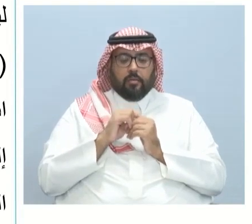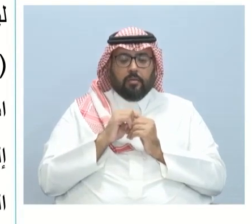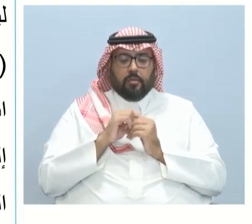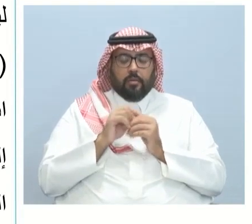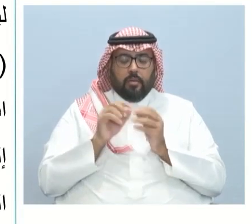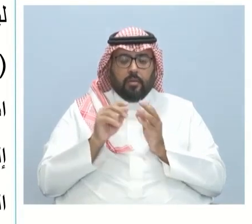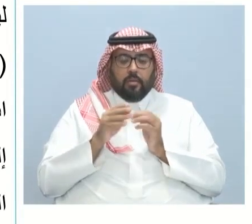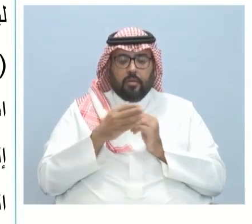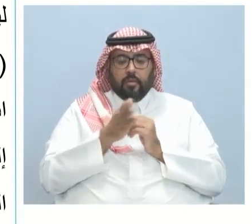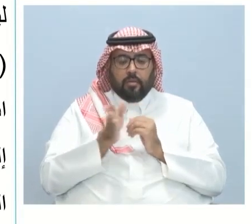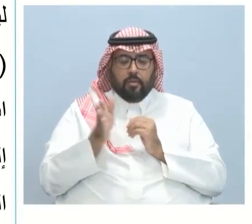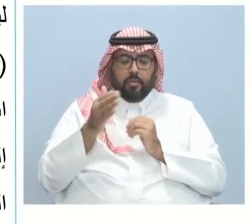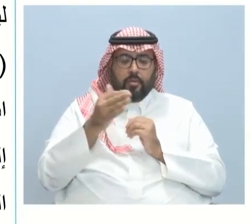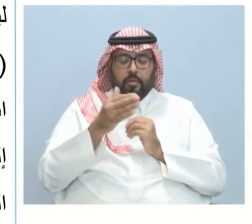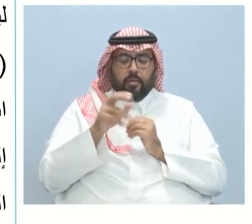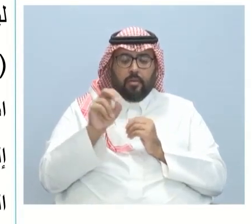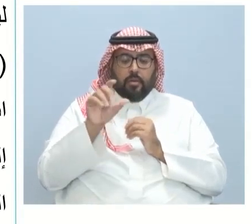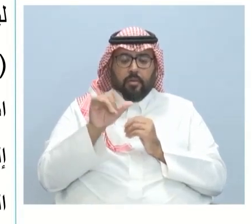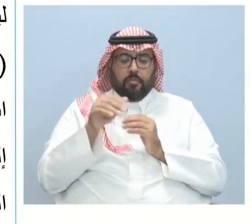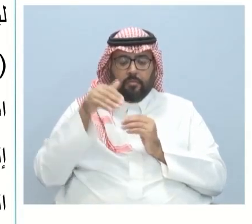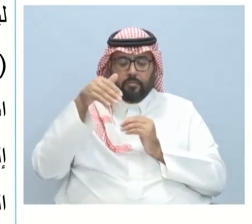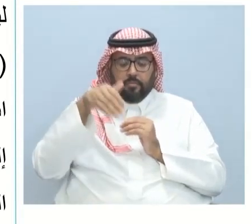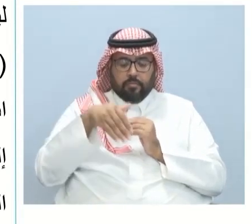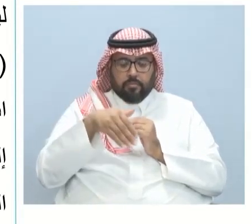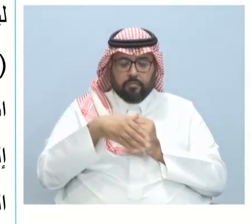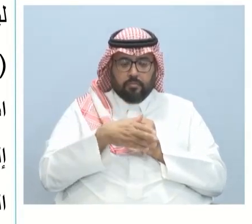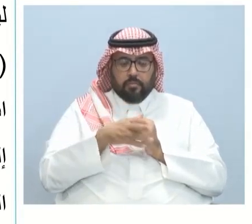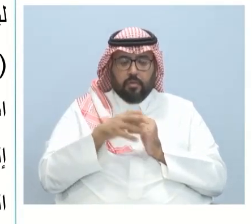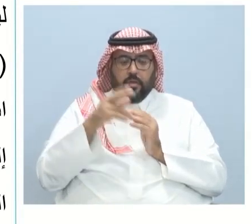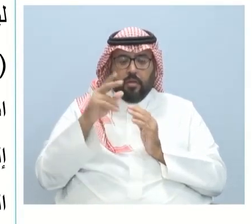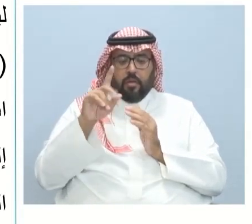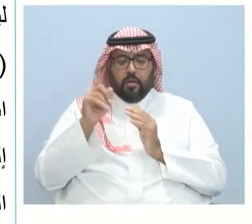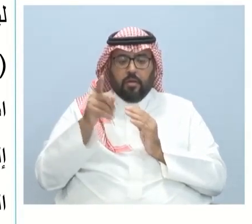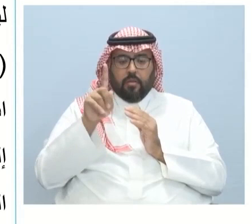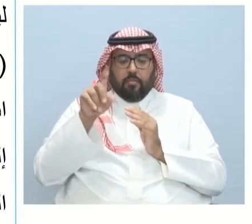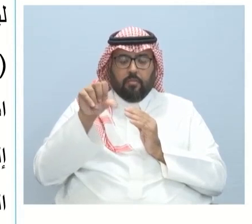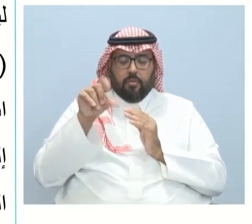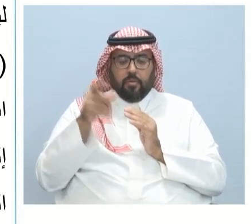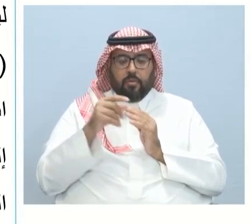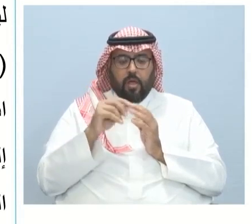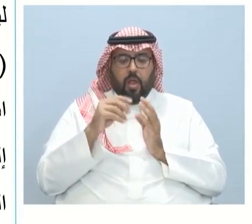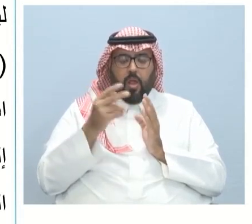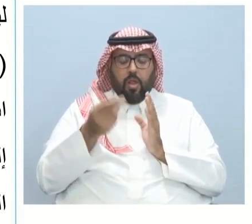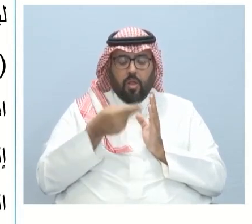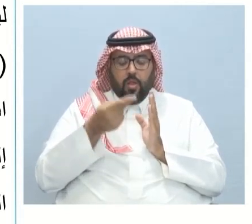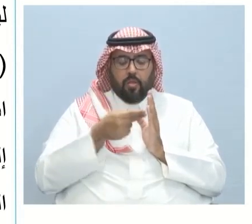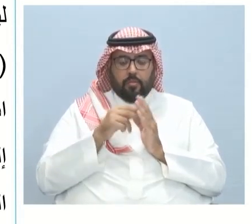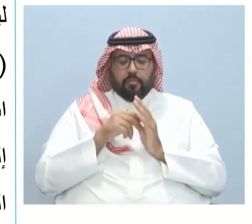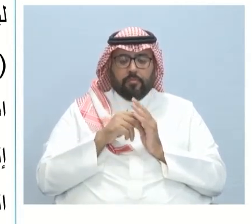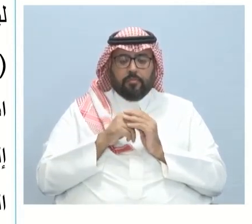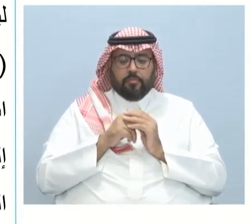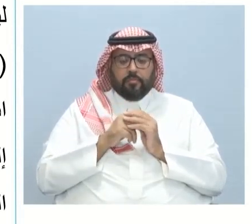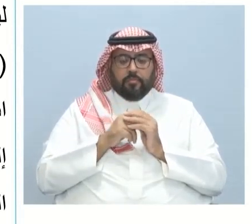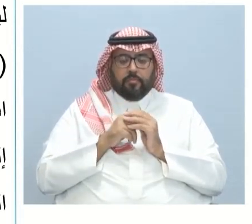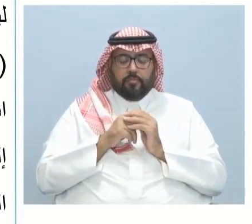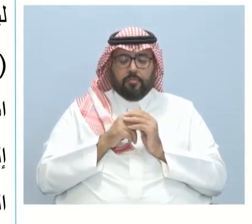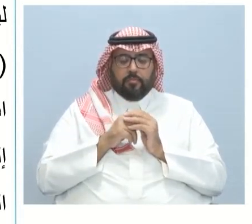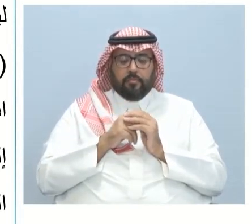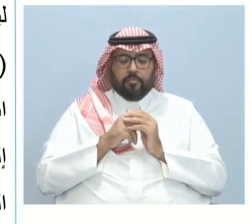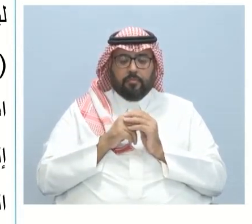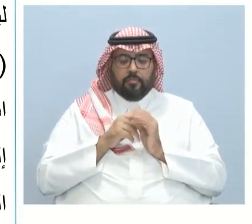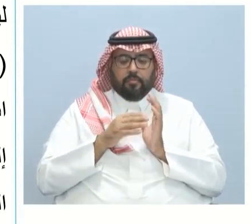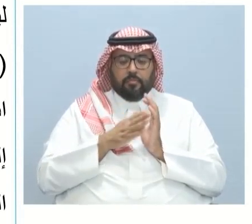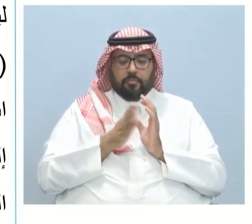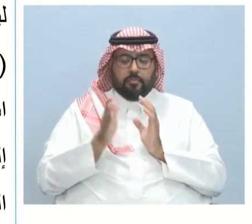لتحريك اداه القلم اسفل ليتمكن الروبوت من الرسم على لوحه اللعب او في ساحه اللعب او